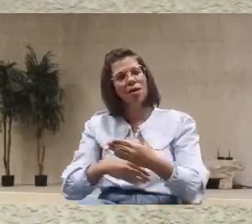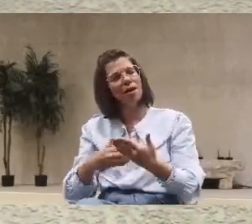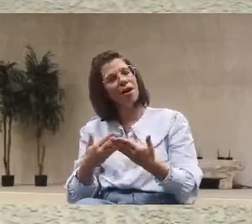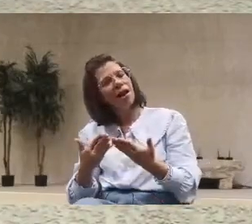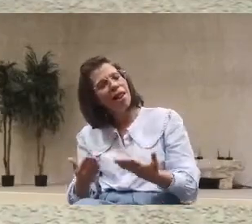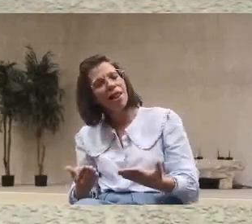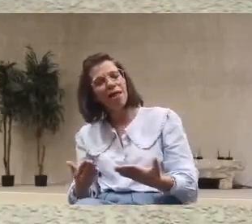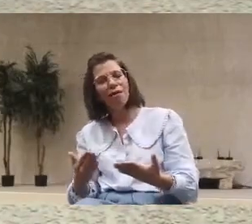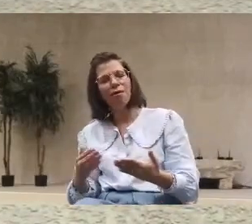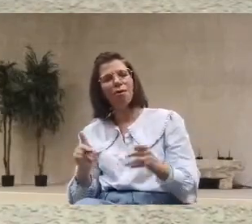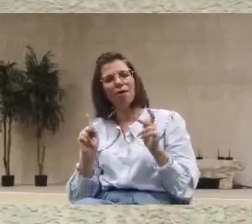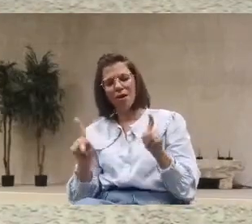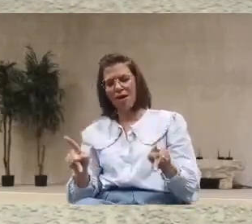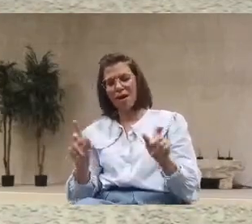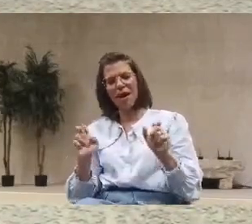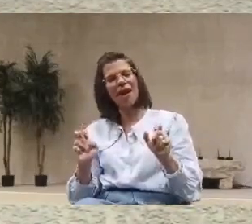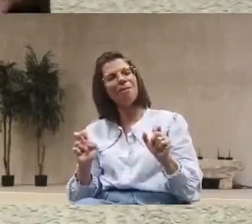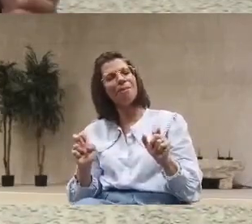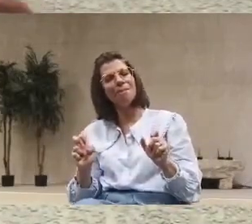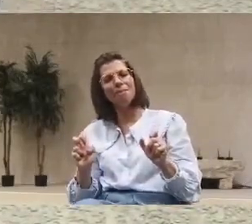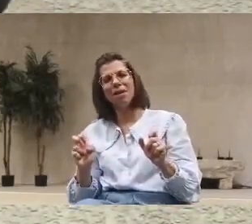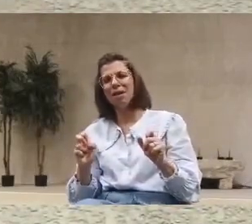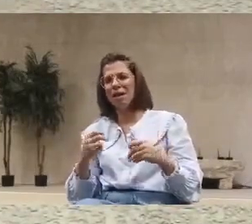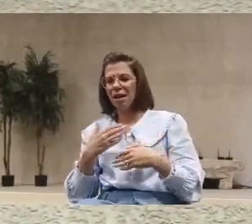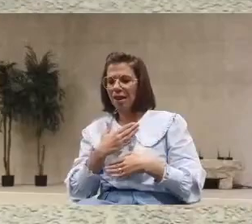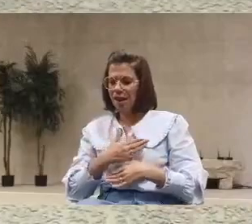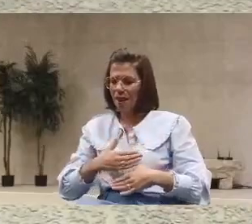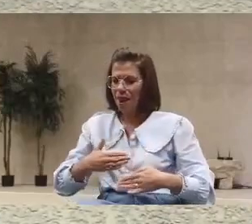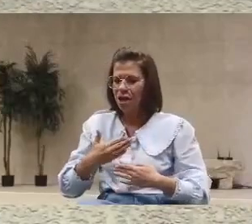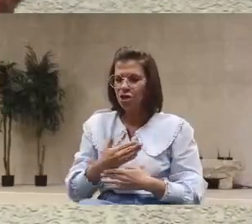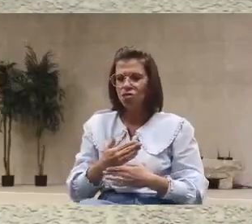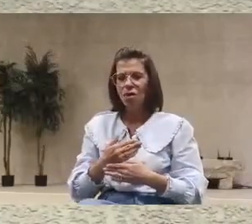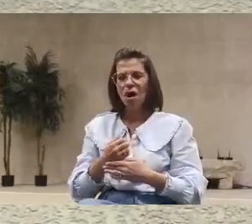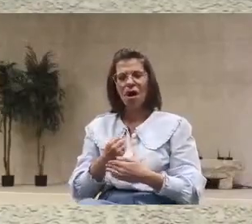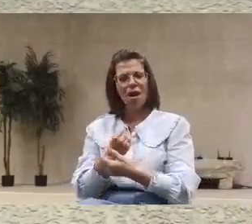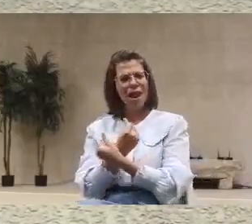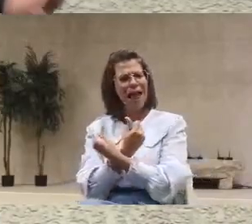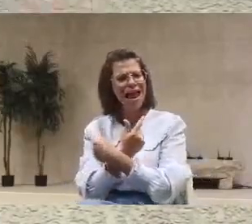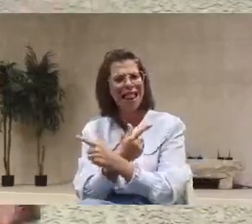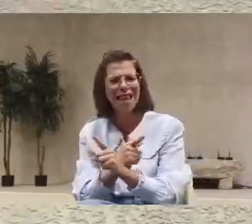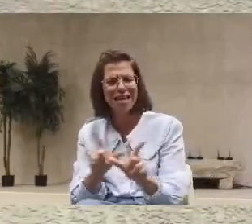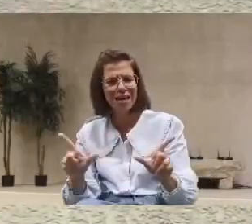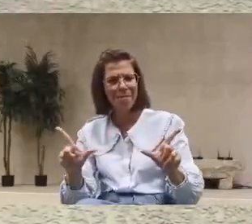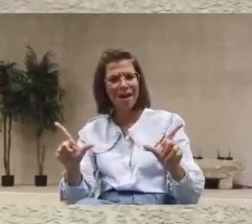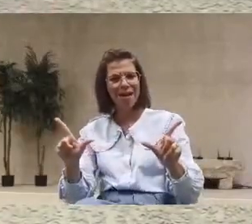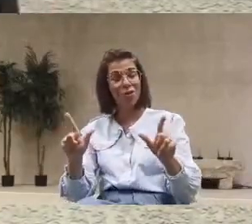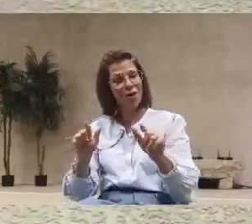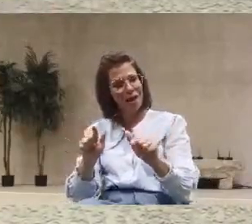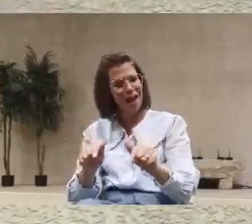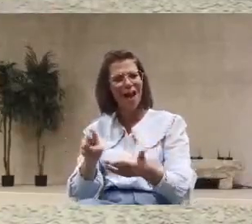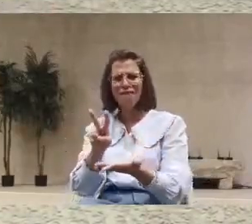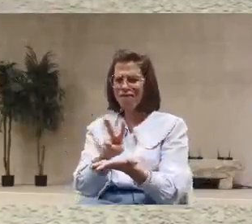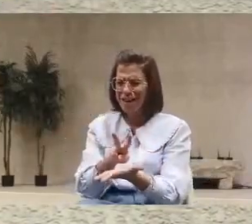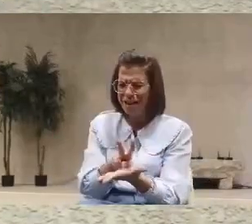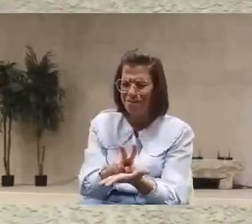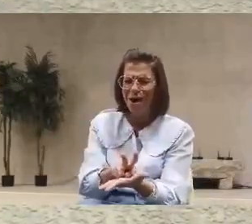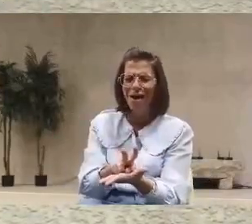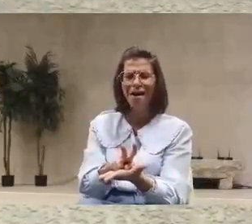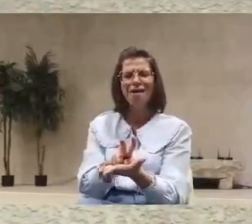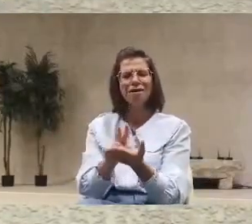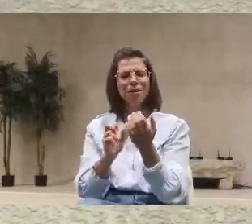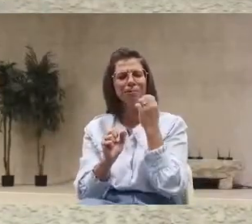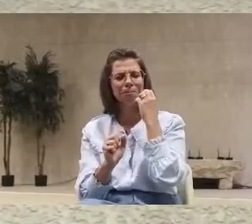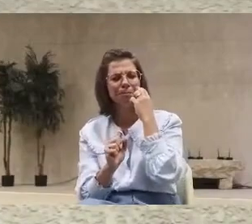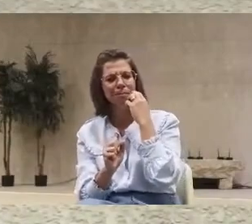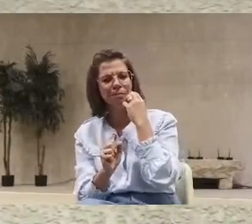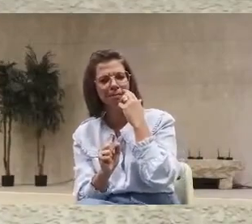quelle libération quel changement quel bouleversement quelle transformation quelle révolution